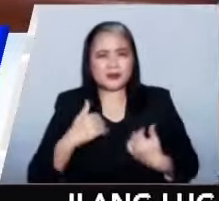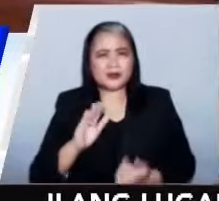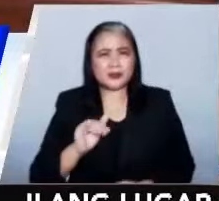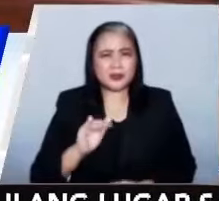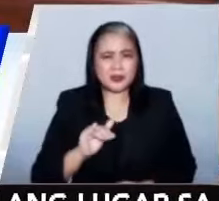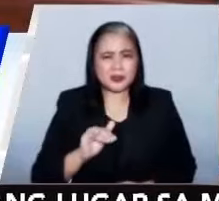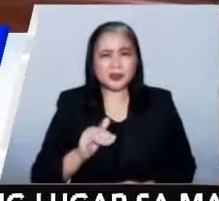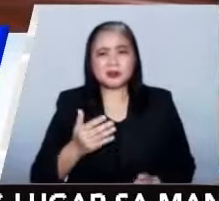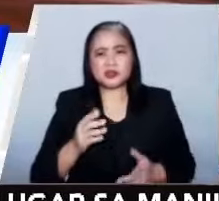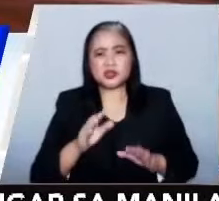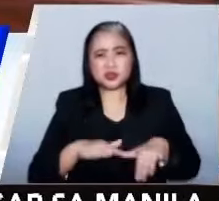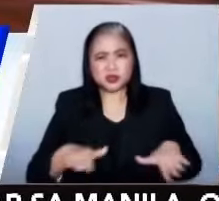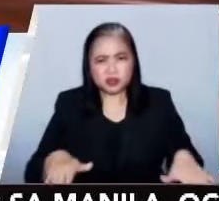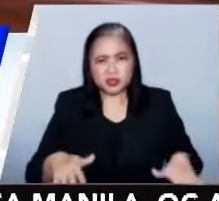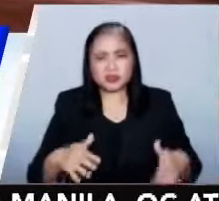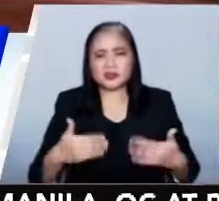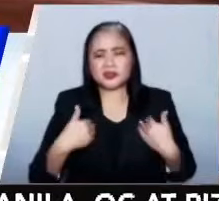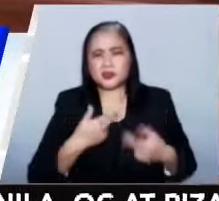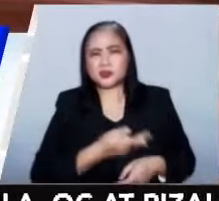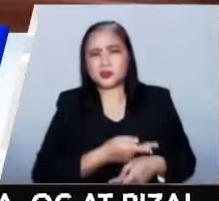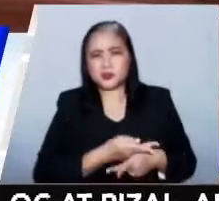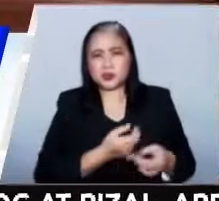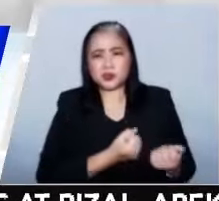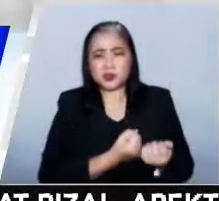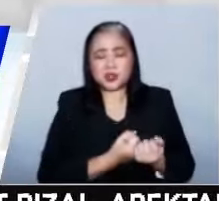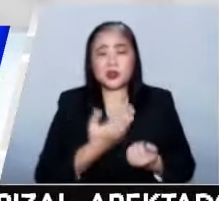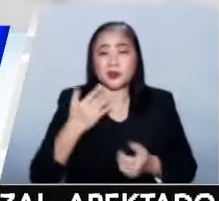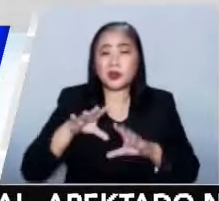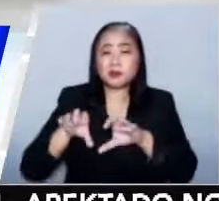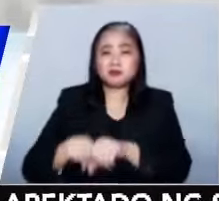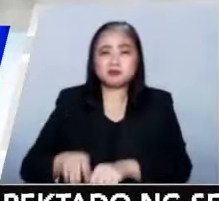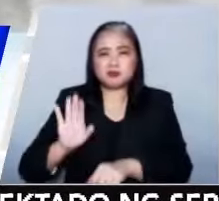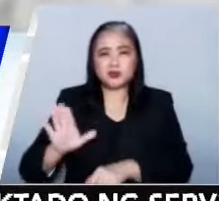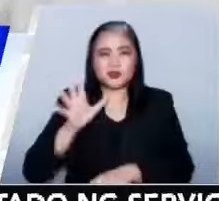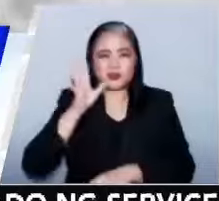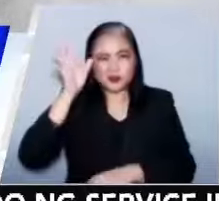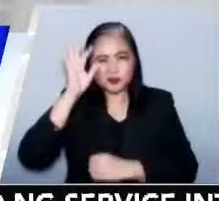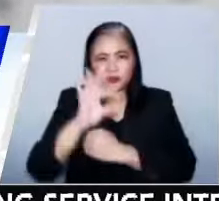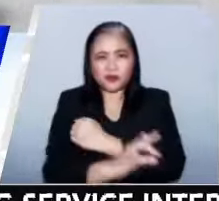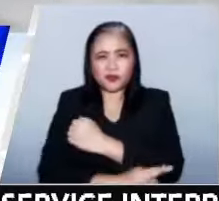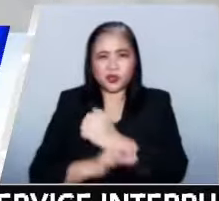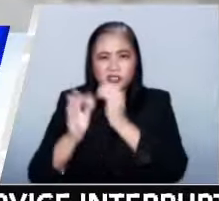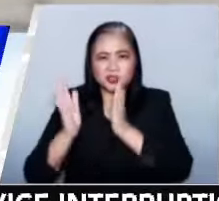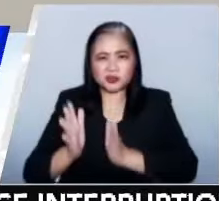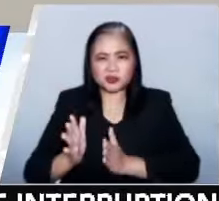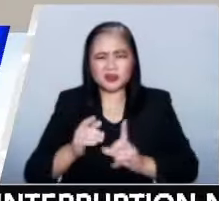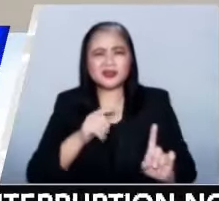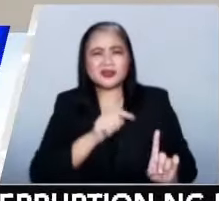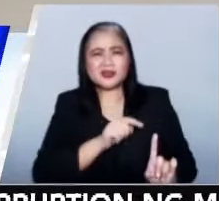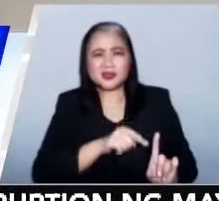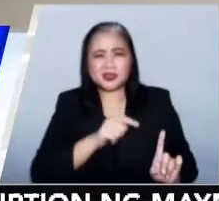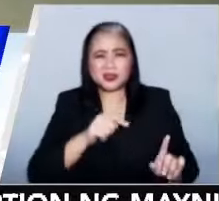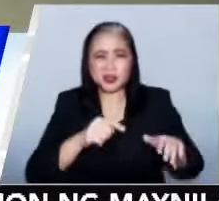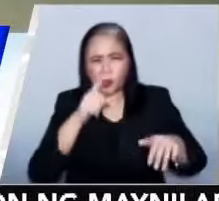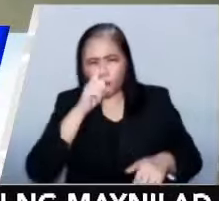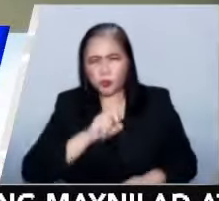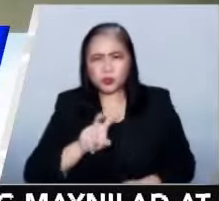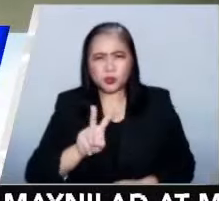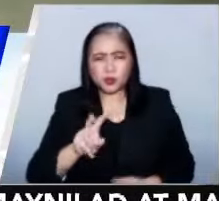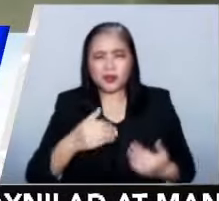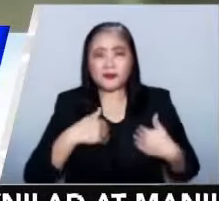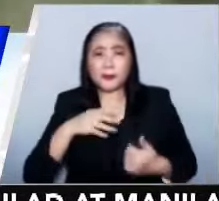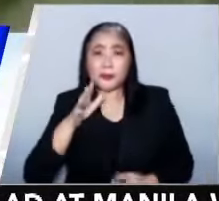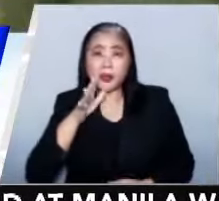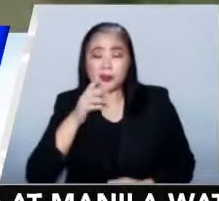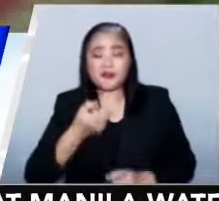ng arestuhin sa mga raid ang kanilang mga banyagang magulang. Kabilang sa kanilang isang batang 2 taong gulang na may inang Vietnamese at